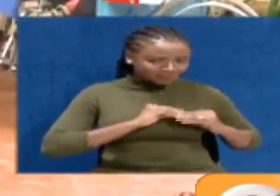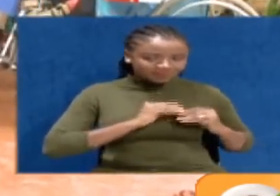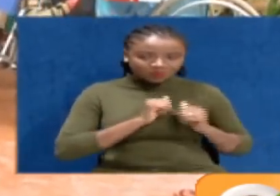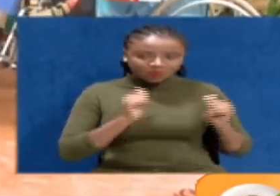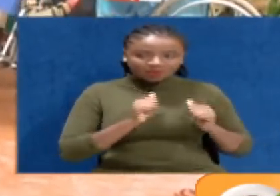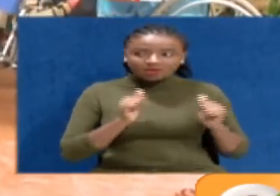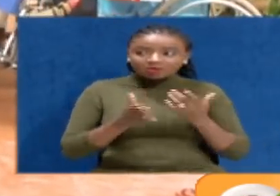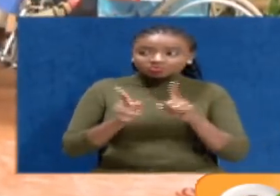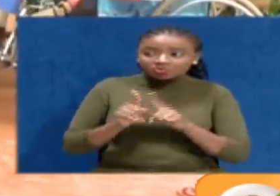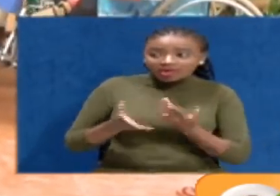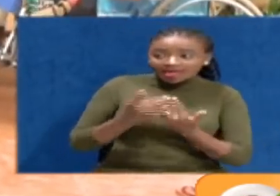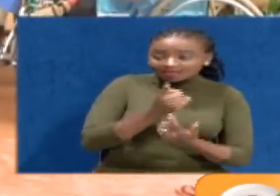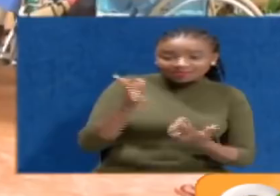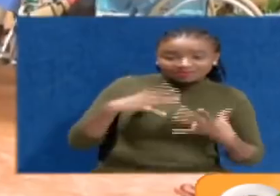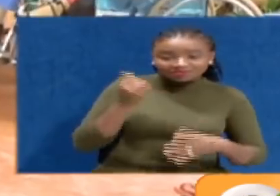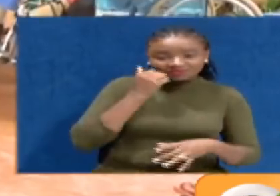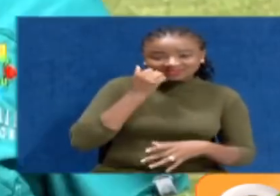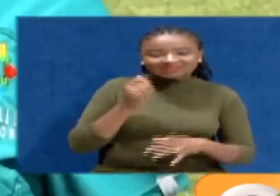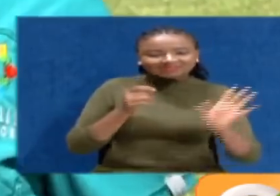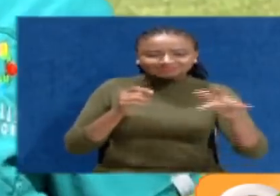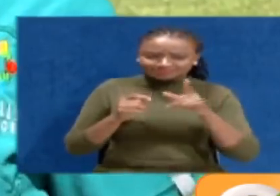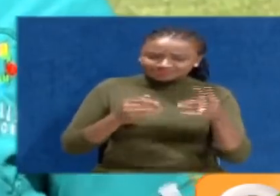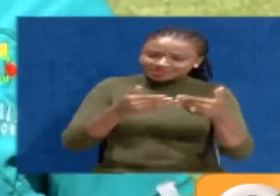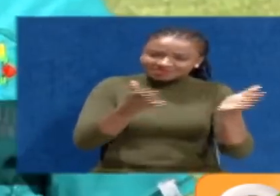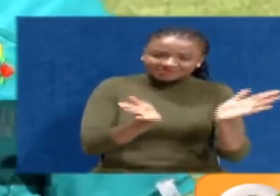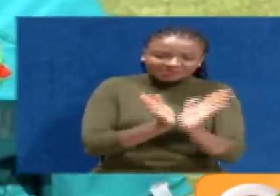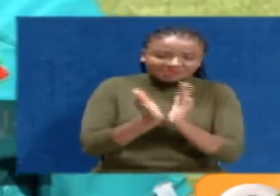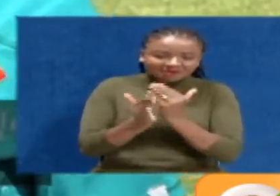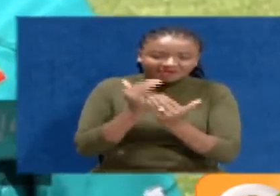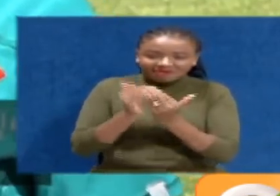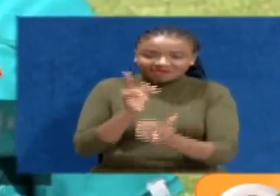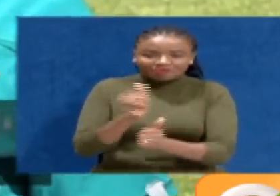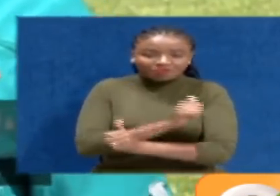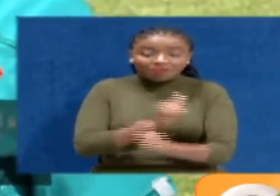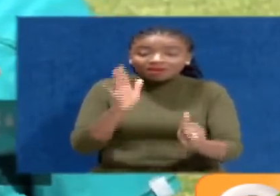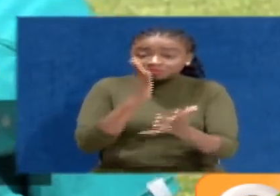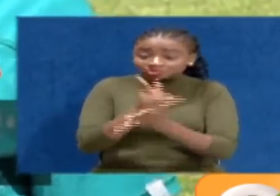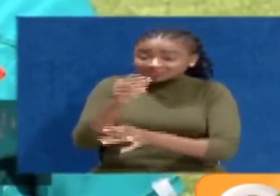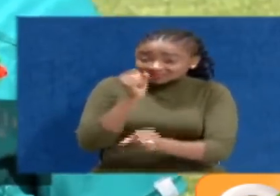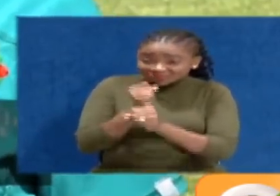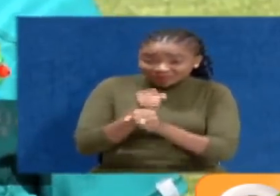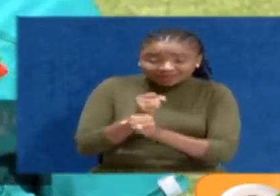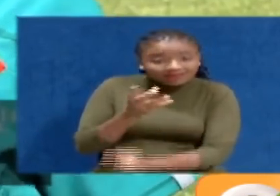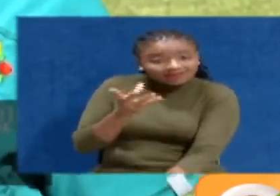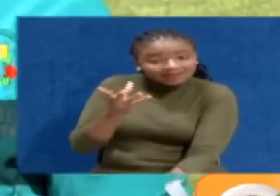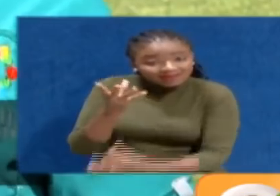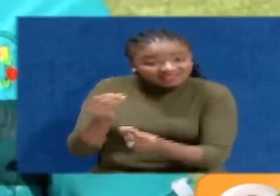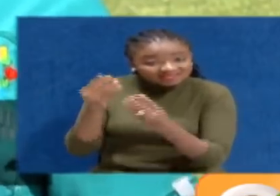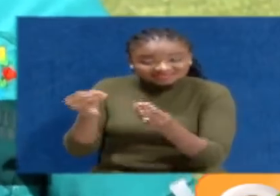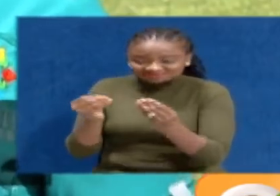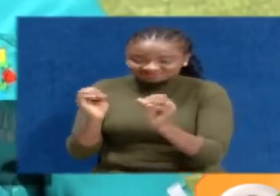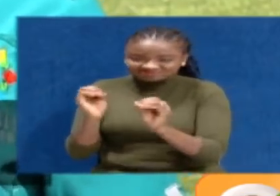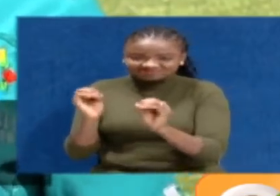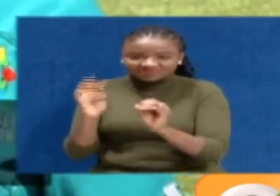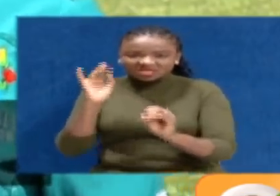the atmosphere of one big caring family. Kwa kweli hii kazi ni ngumu sana na inahitaji ujitolee Si ati